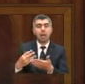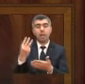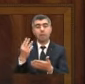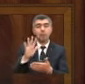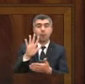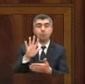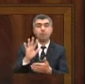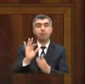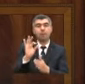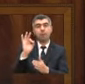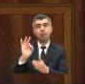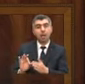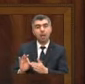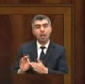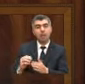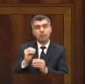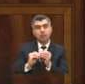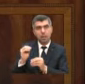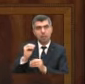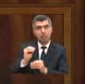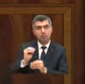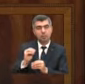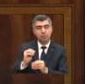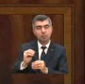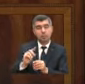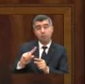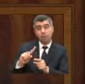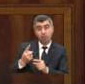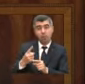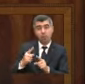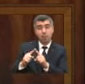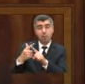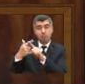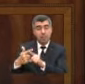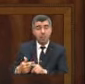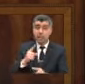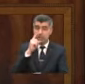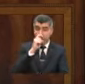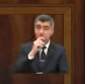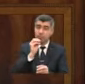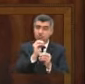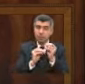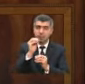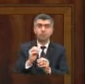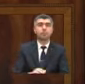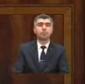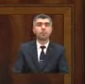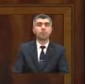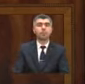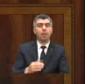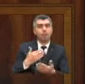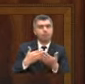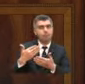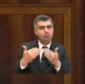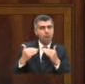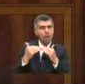53% من الميزانيه. هذه البدايه، طبيعي الميزانيه خصها تطبق وخصها تنزل. انا متفق مع السيدات والساده النواب المحترمين